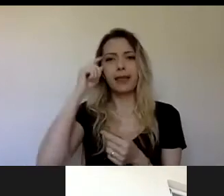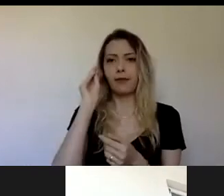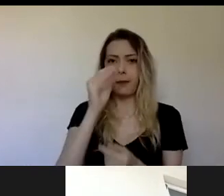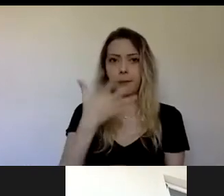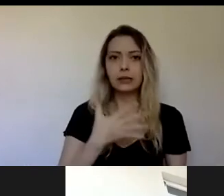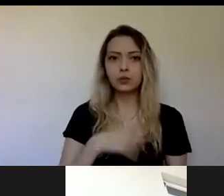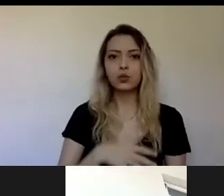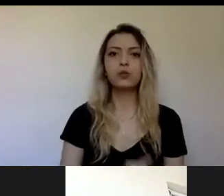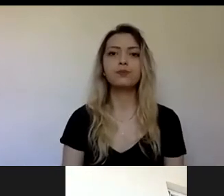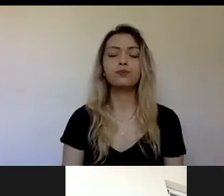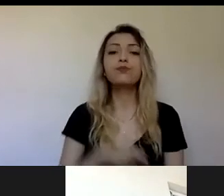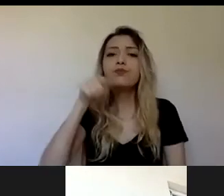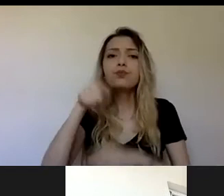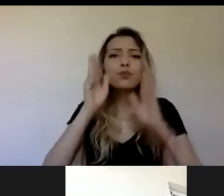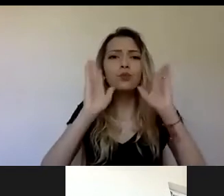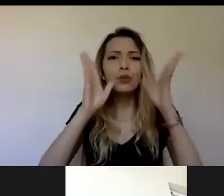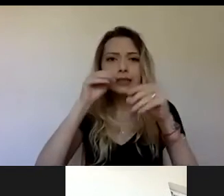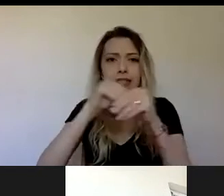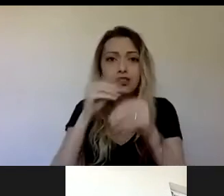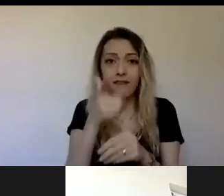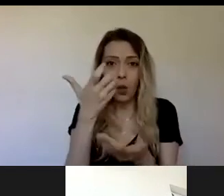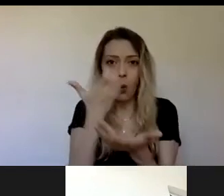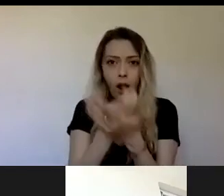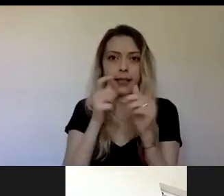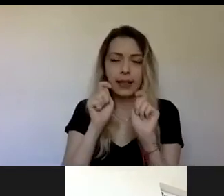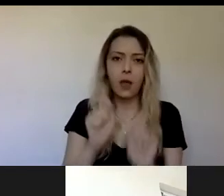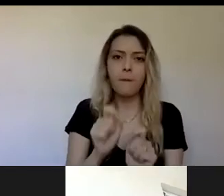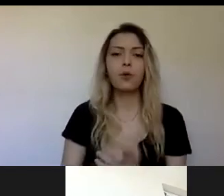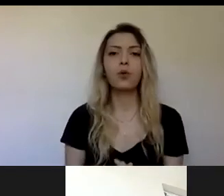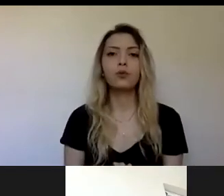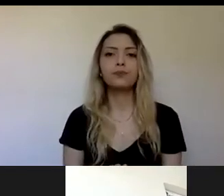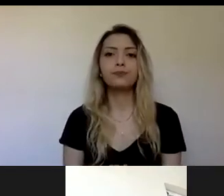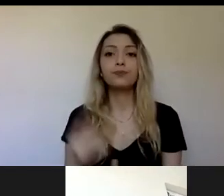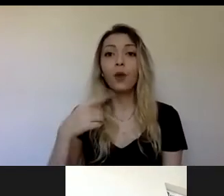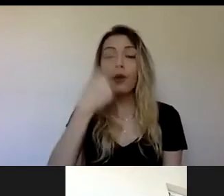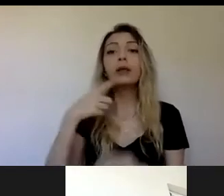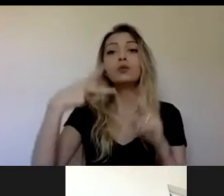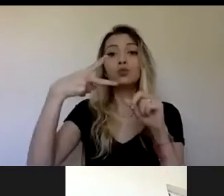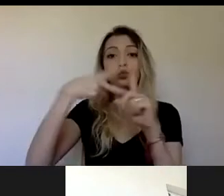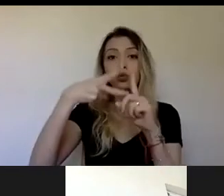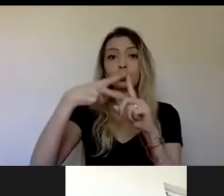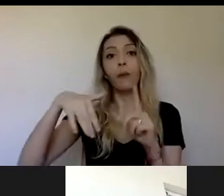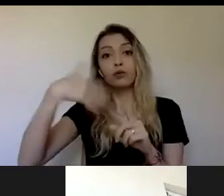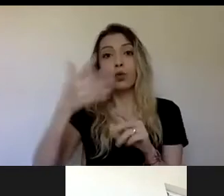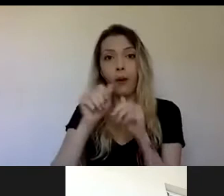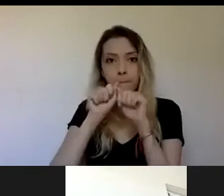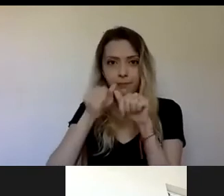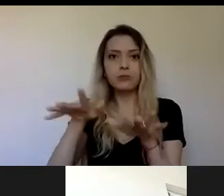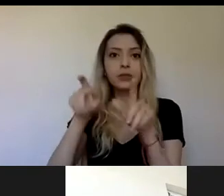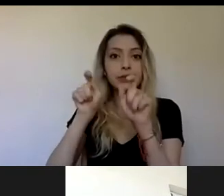önce. Bu etkinliğin video kaydı alınıyor ve internetten, YouTube üzerinden